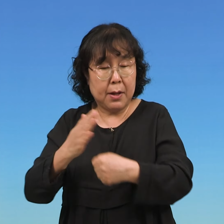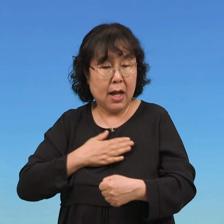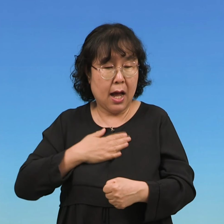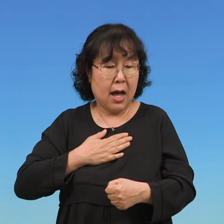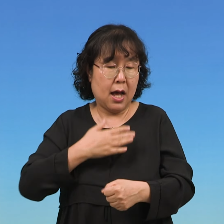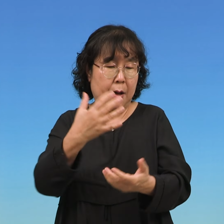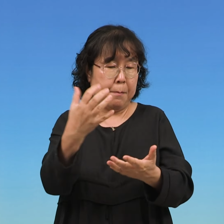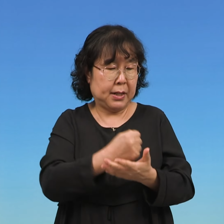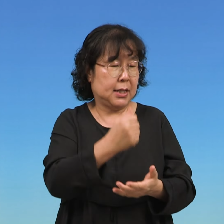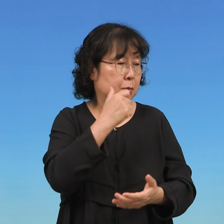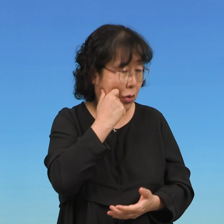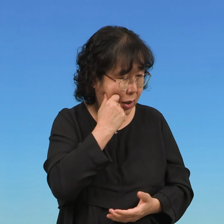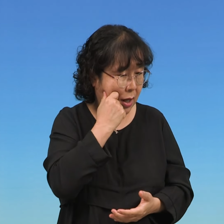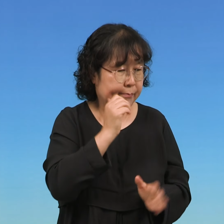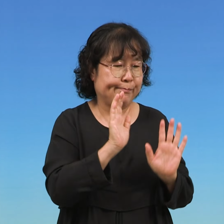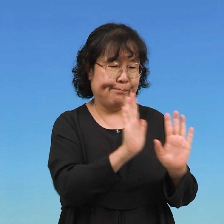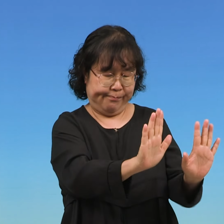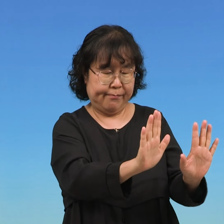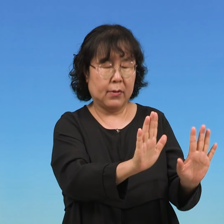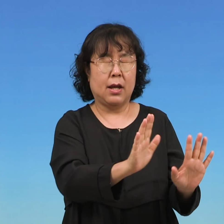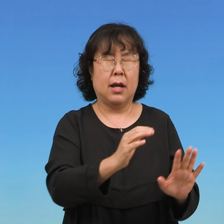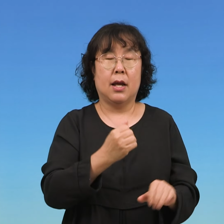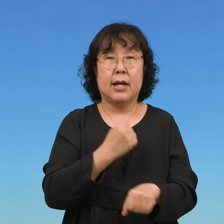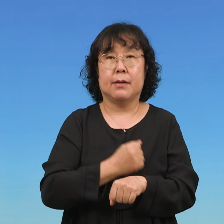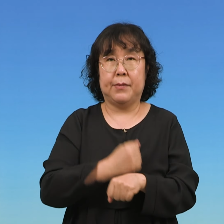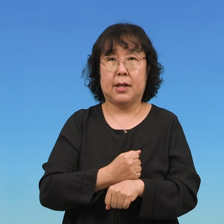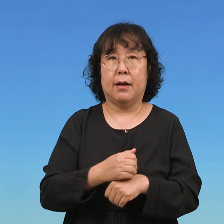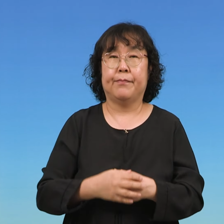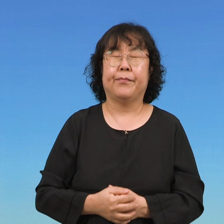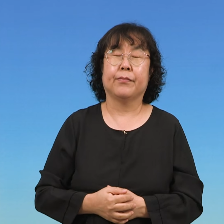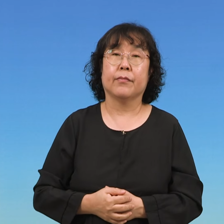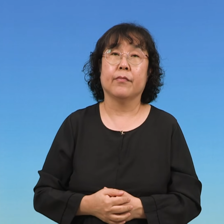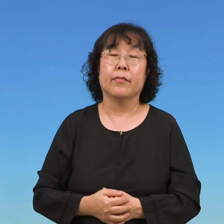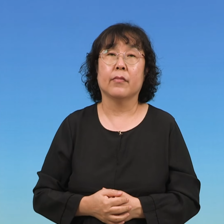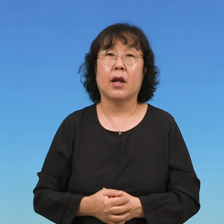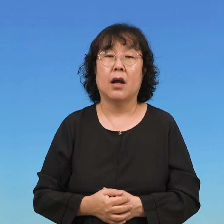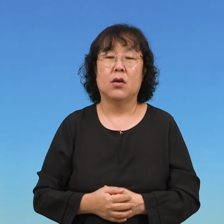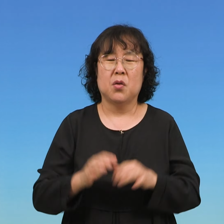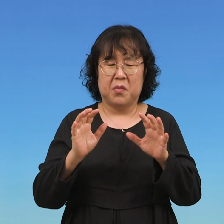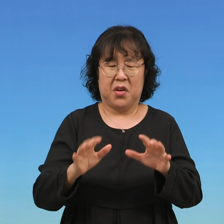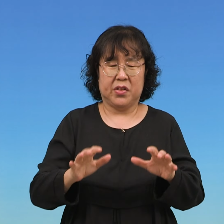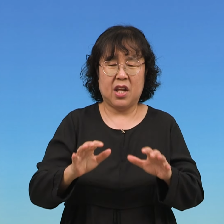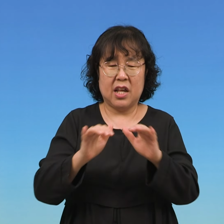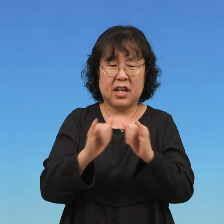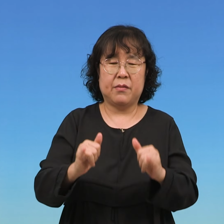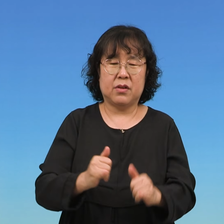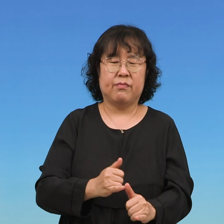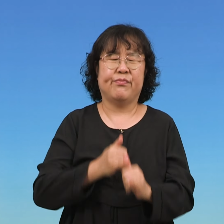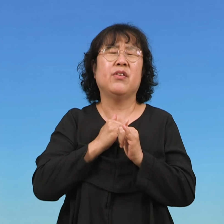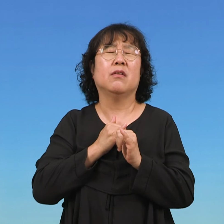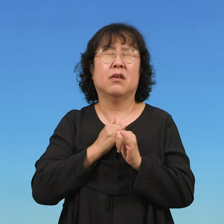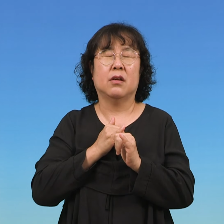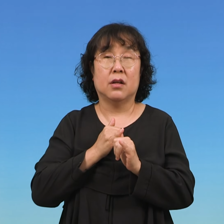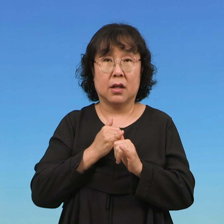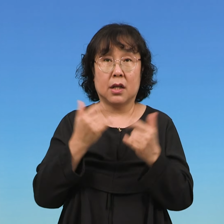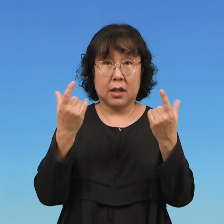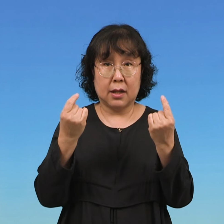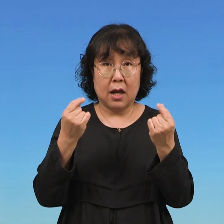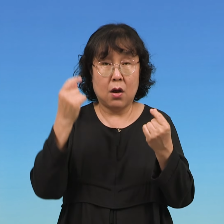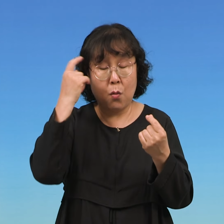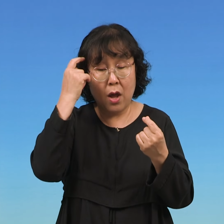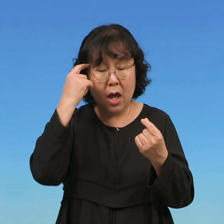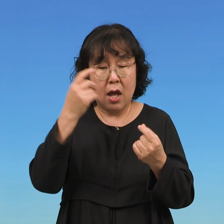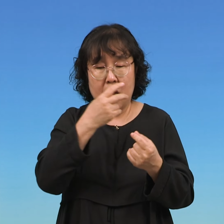단순합니다 오늘 현대인들이요 자승자박이에요 자기 전에 뭐 그렇게 생각을 많이 하고